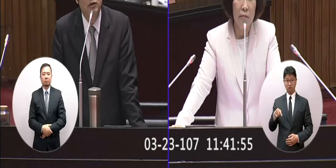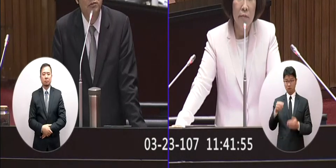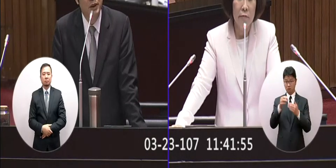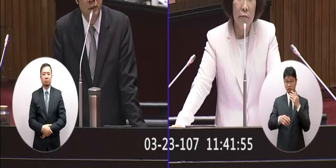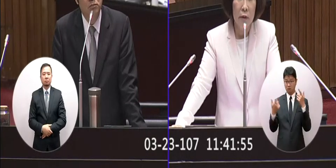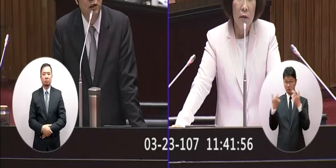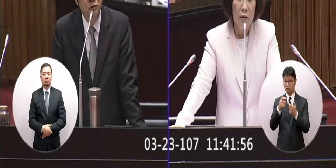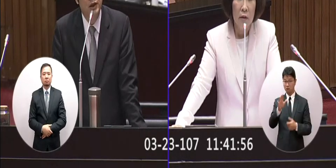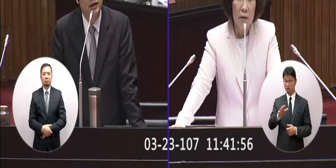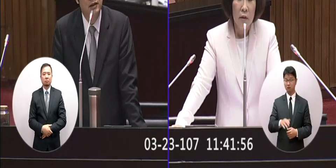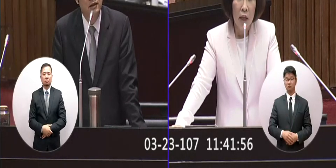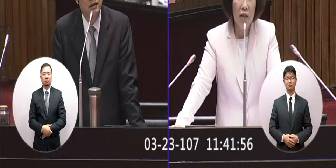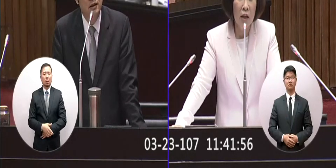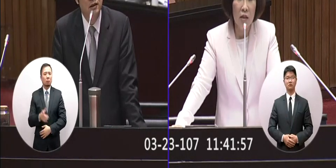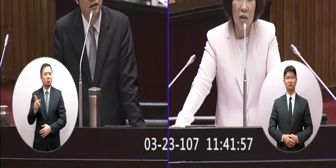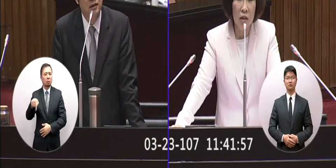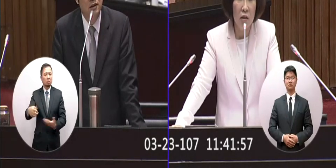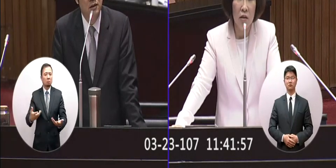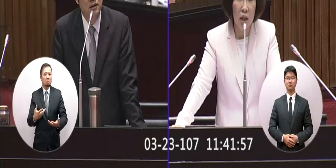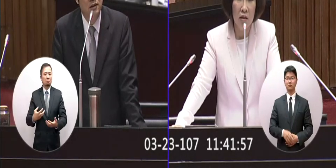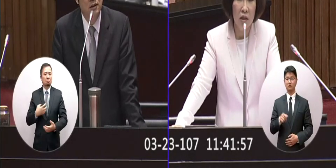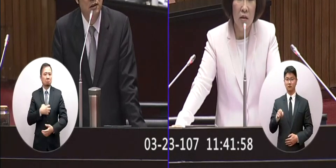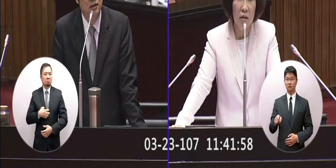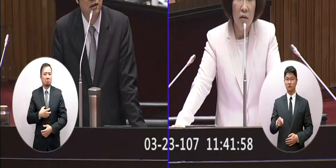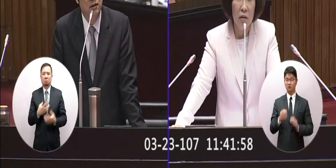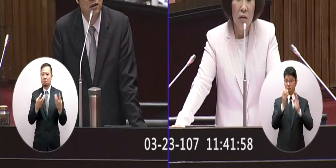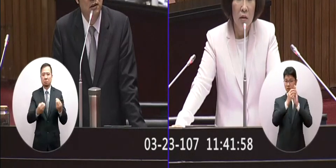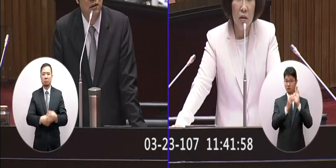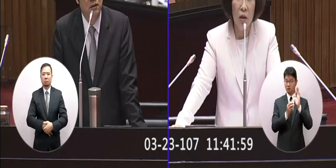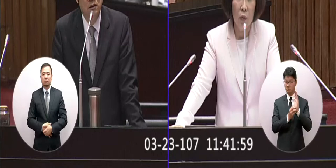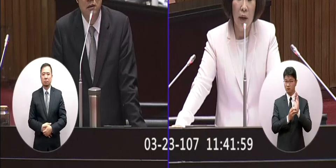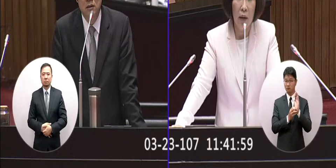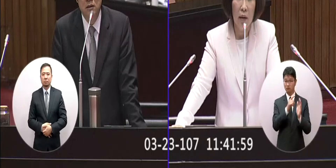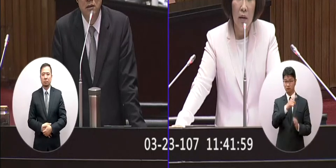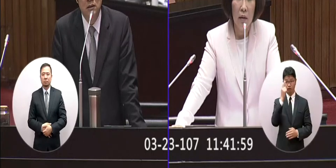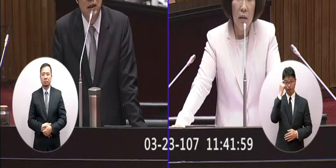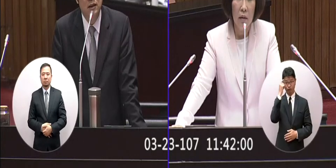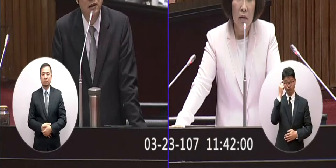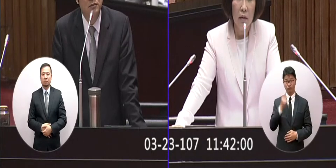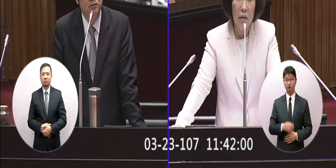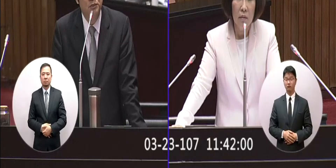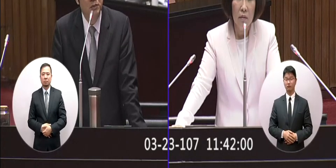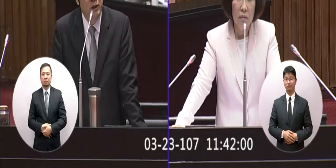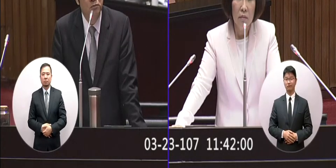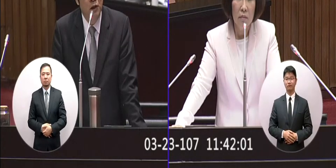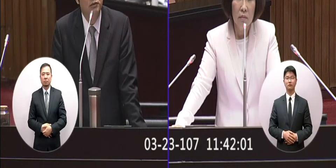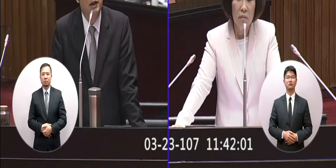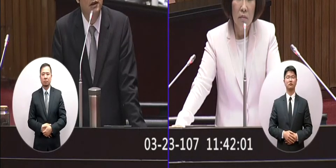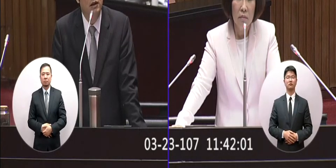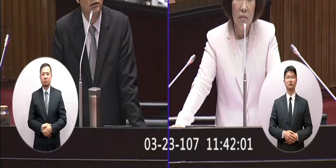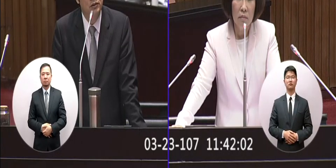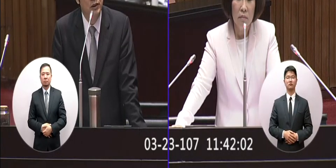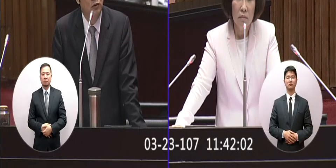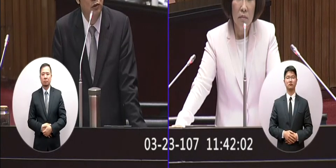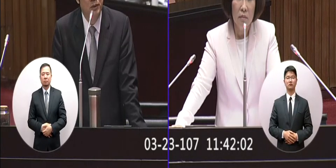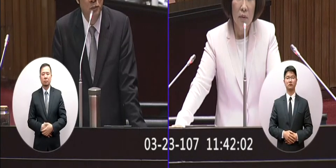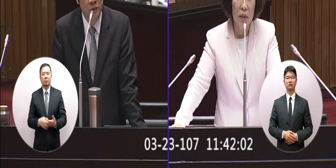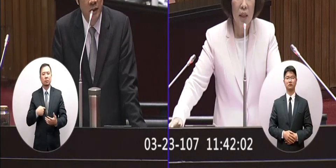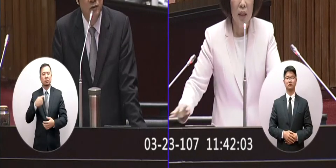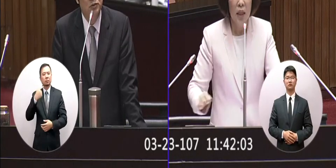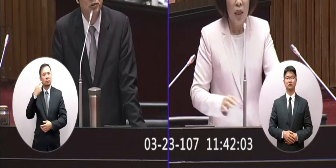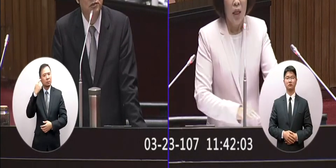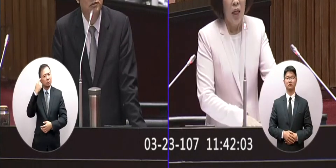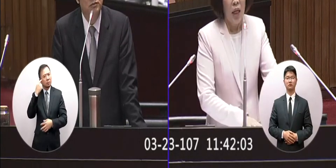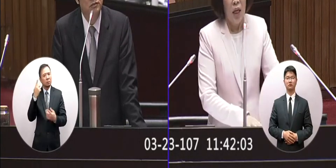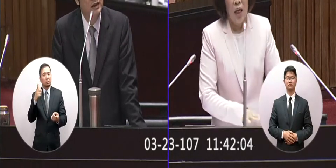定？ 他并没有抱怨。 他这个致辞的陈词你认为？ 这个并没有抱怨，所以我并